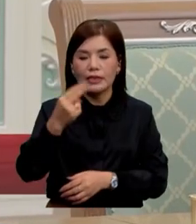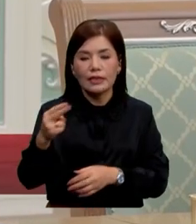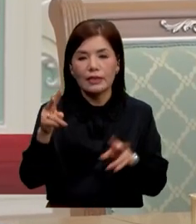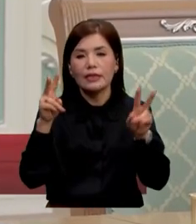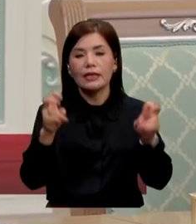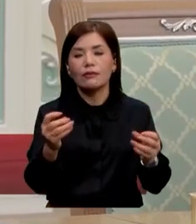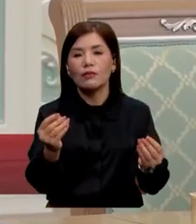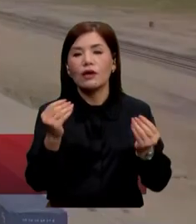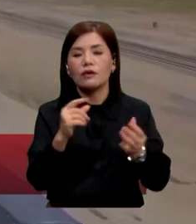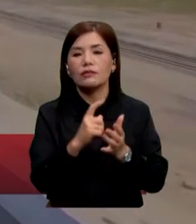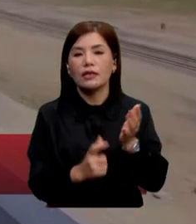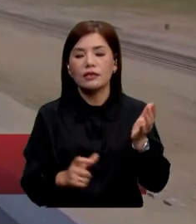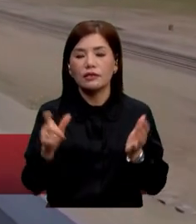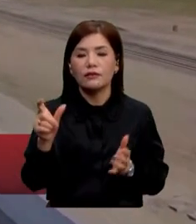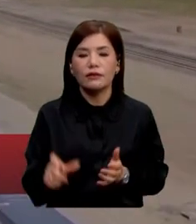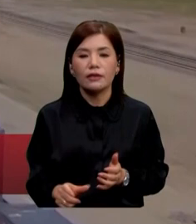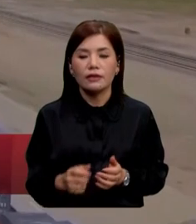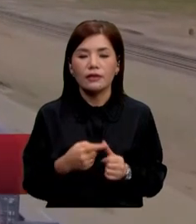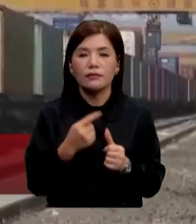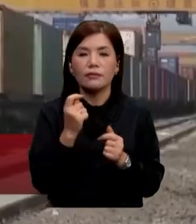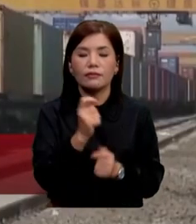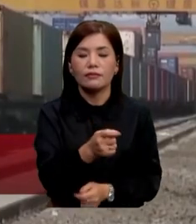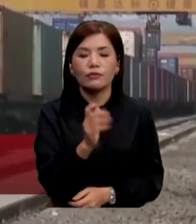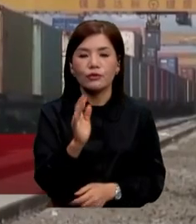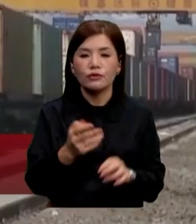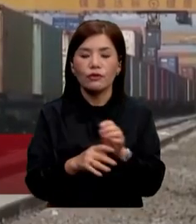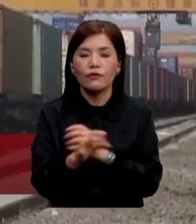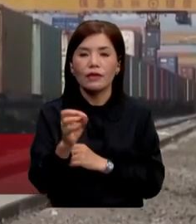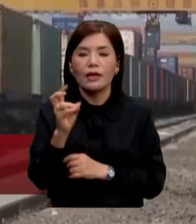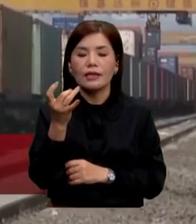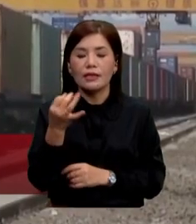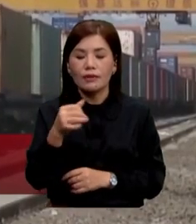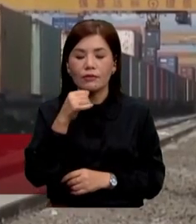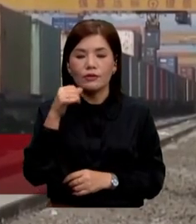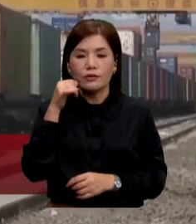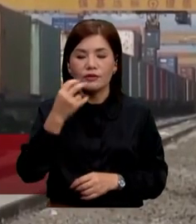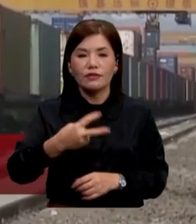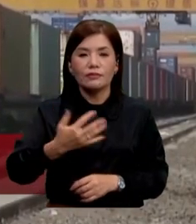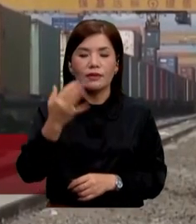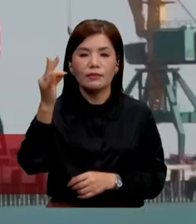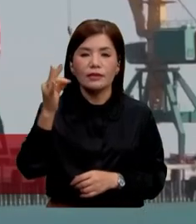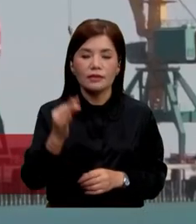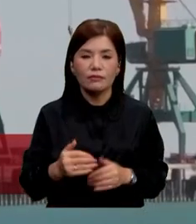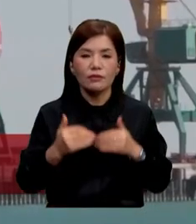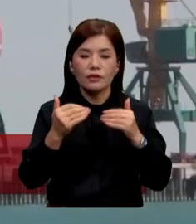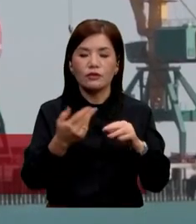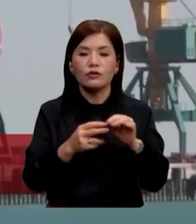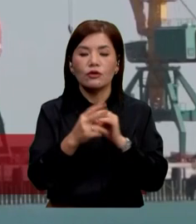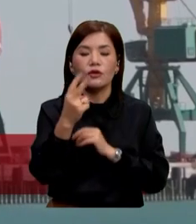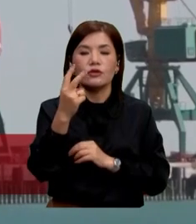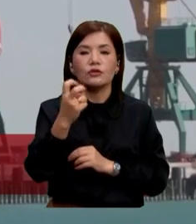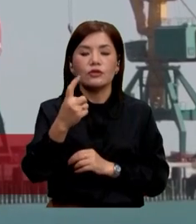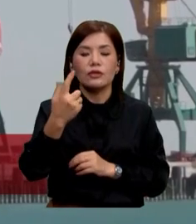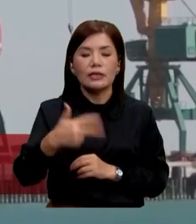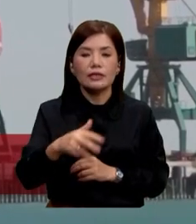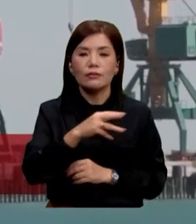именем знаменитого поэта. Товарооборот между Венгрией и Казахстаном в прошлом году вырос на 25% и составил 130 миллионов